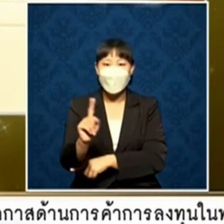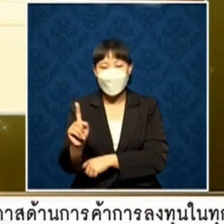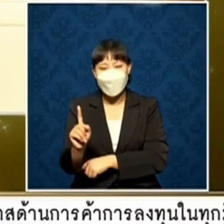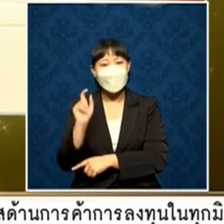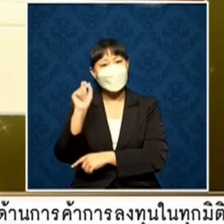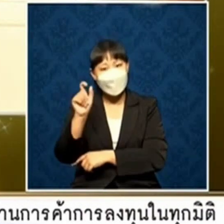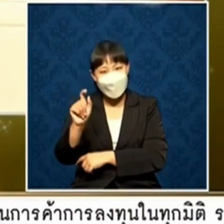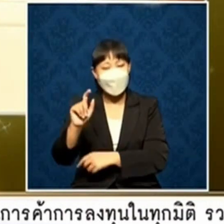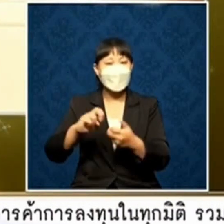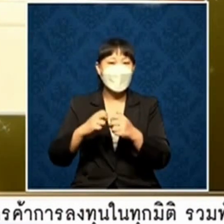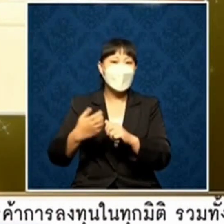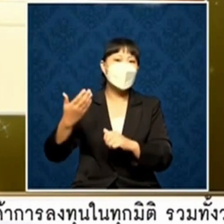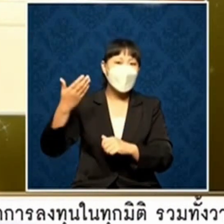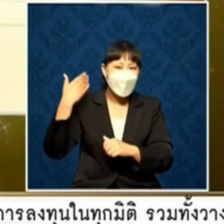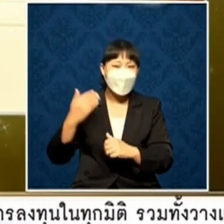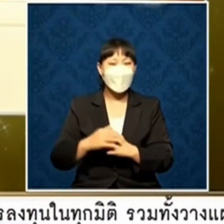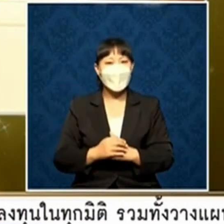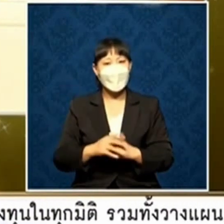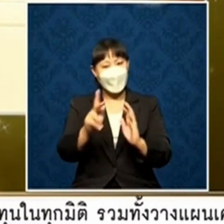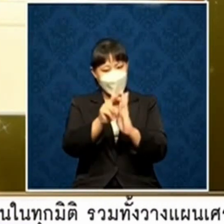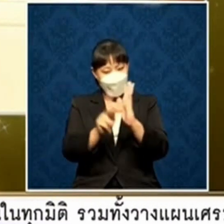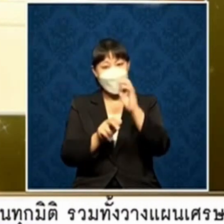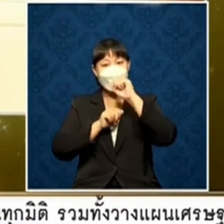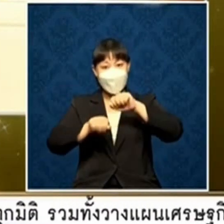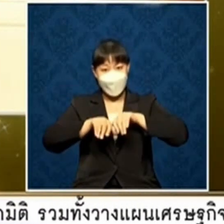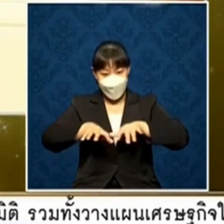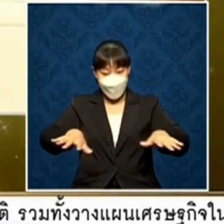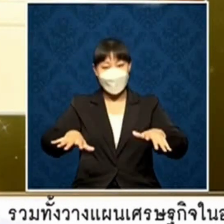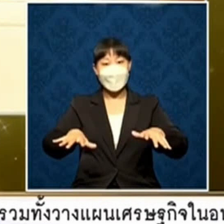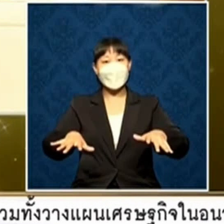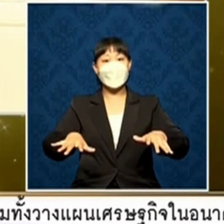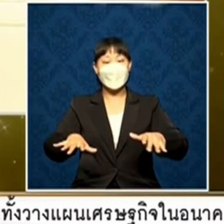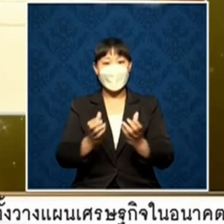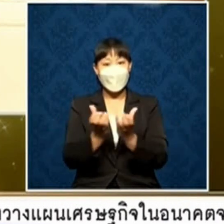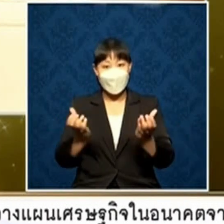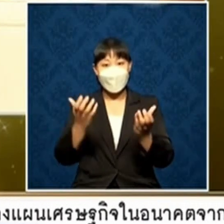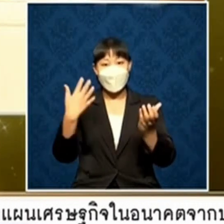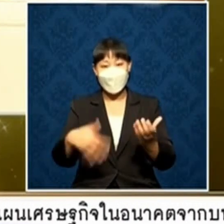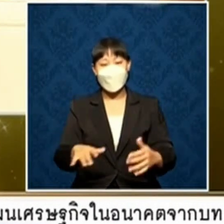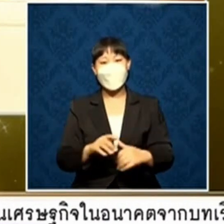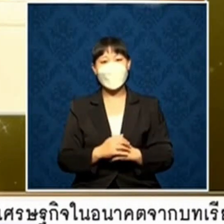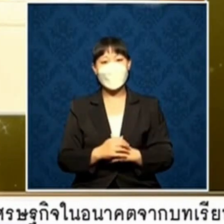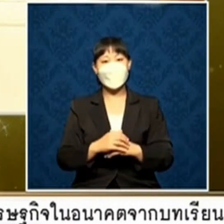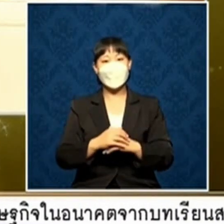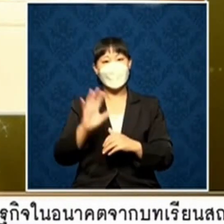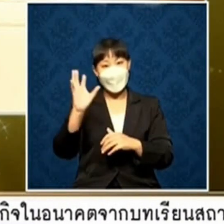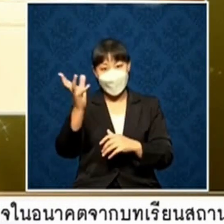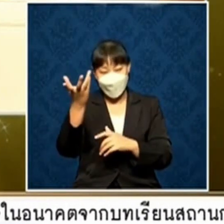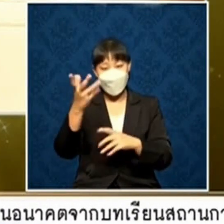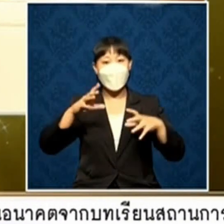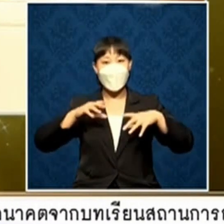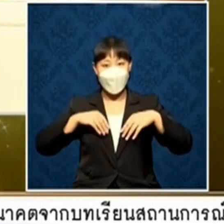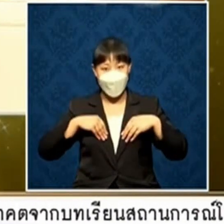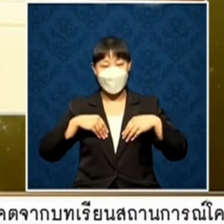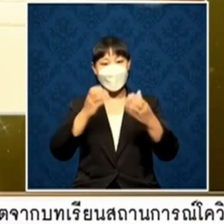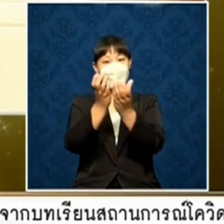และการออกกฎหมายดังกล่าวนะครับก็ชอบด้วยหลักนิติธรรมรูอัปรอซึ่งเป็นหลักสากลโดยมีรัฐธรรมนูญกฎหมายสูงสุ